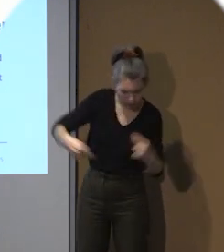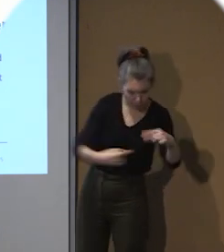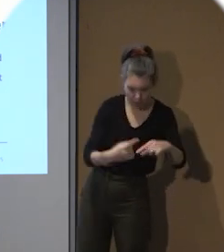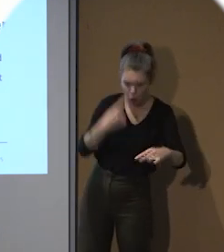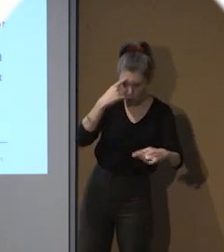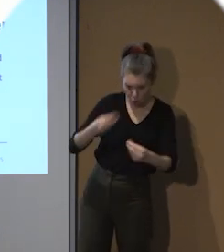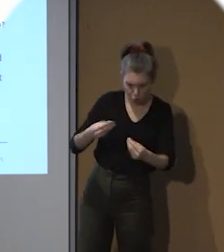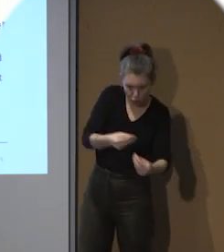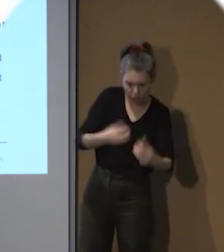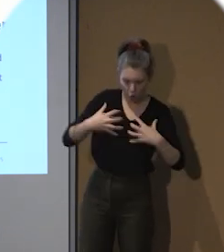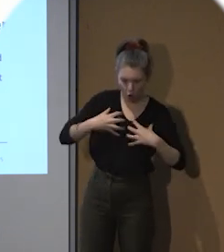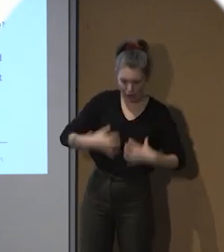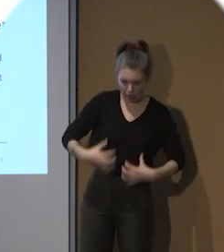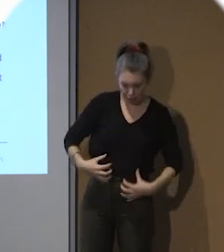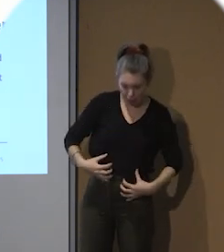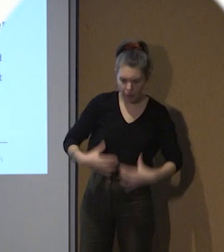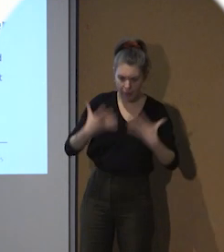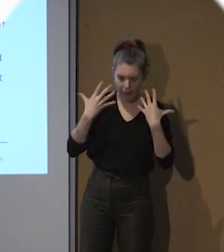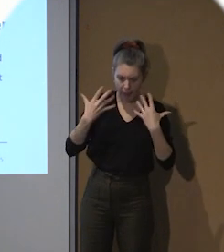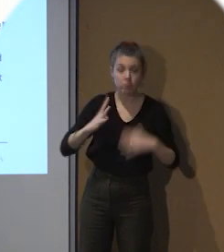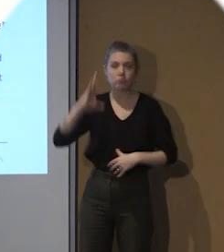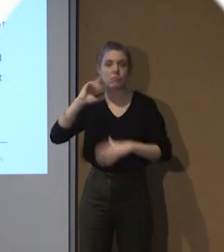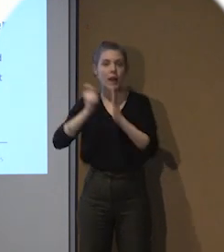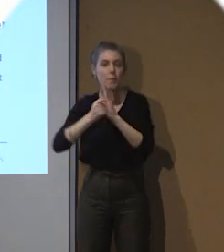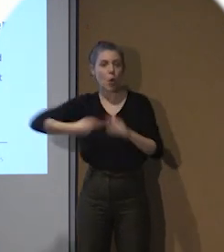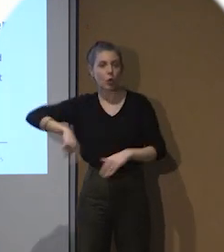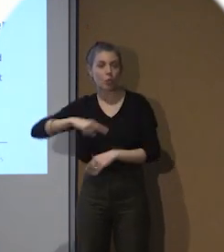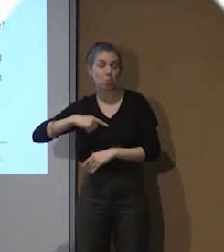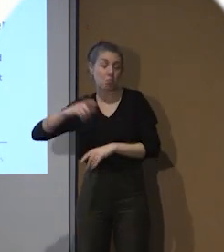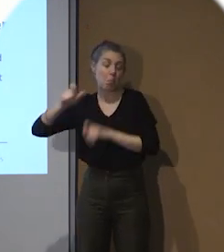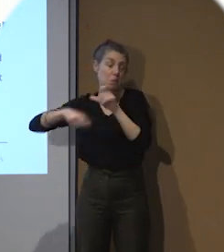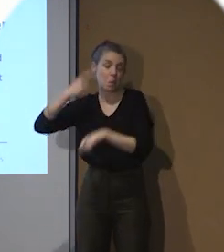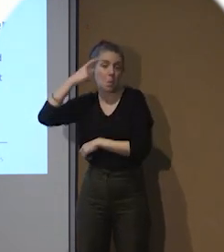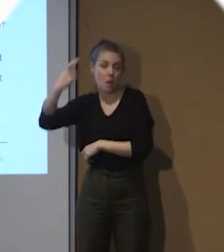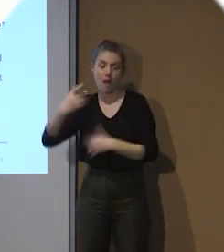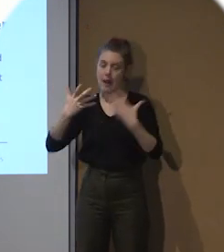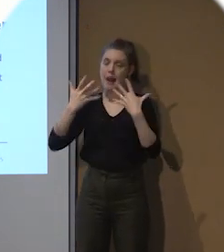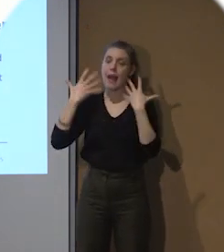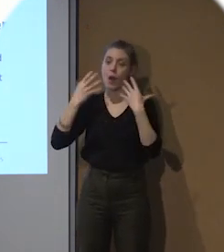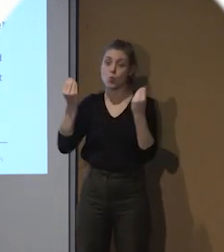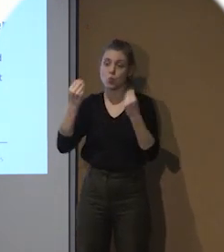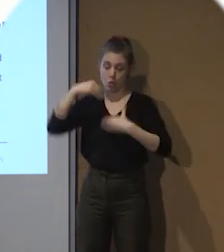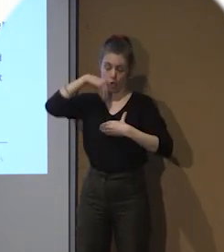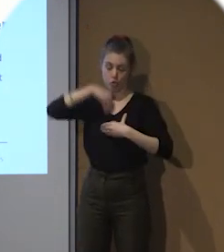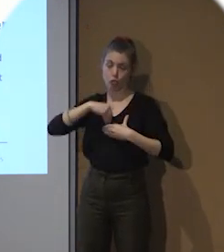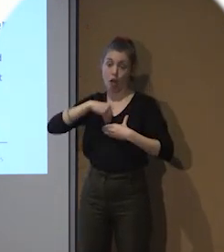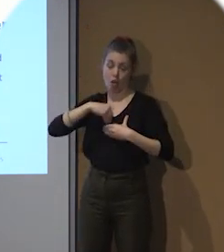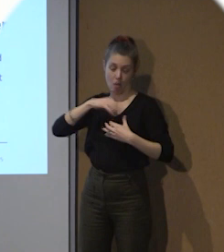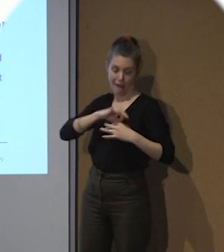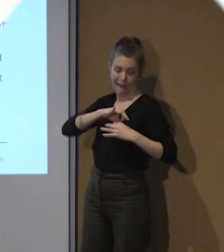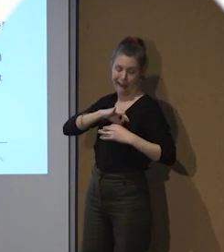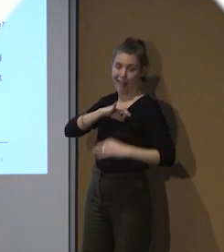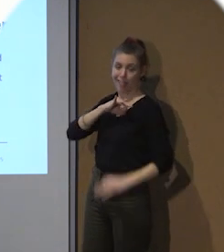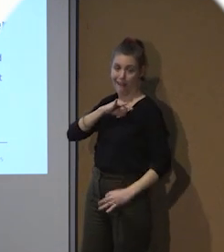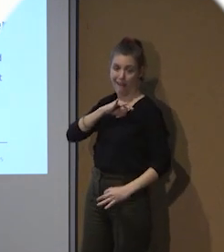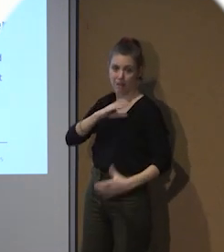organes. Donc à l'époque, on pense que l'air est dans les artères. C'est ce qui était évoqué dans l'école d'Alexandrie.